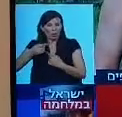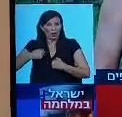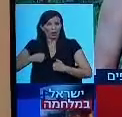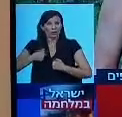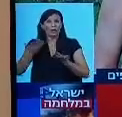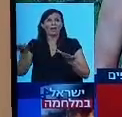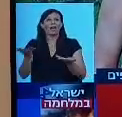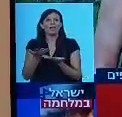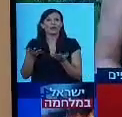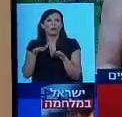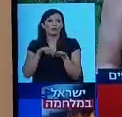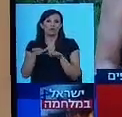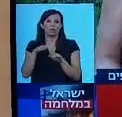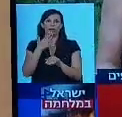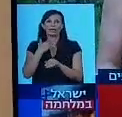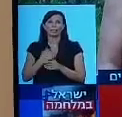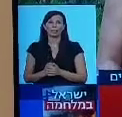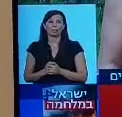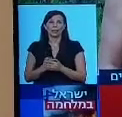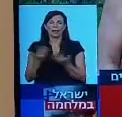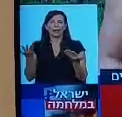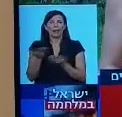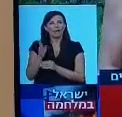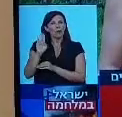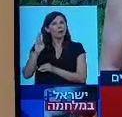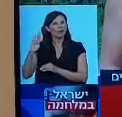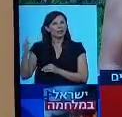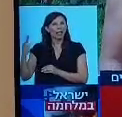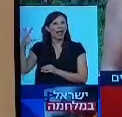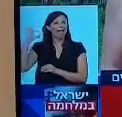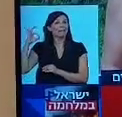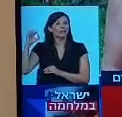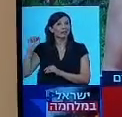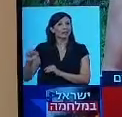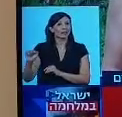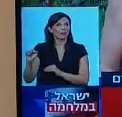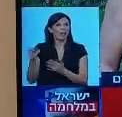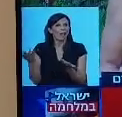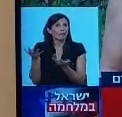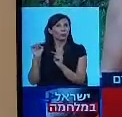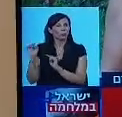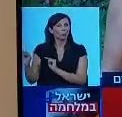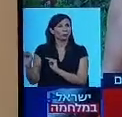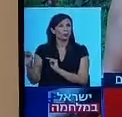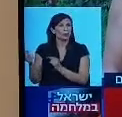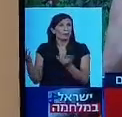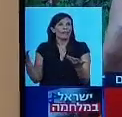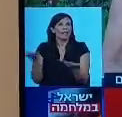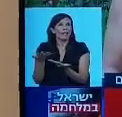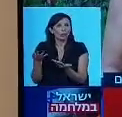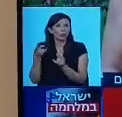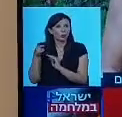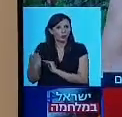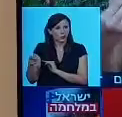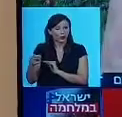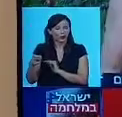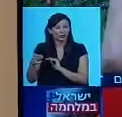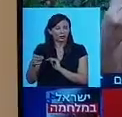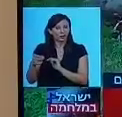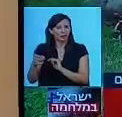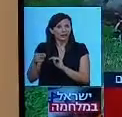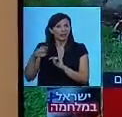ישראל? איפה בנימין נתניהו האפס הזה? איפה הוא? איפה הוא? הוא